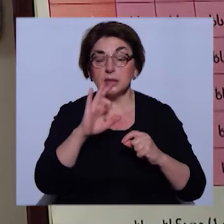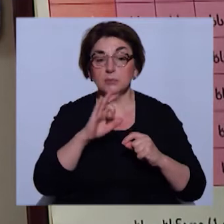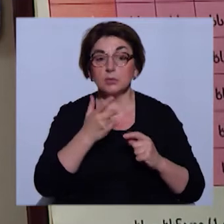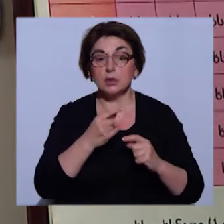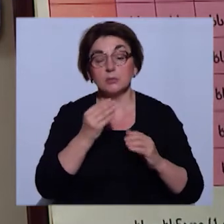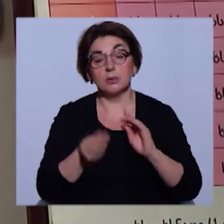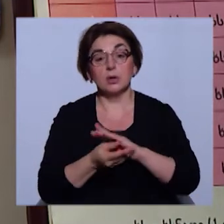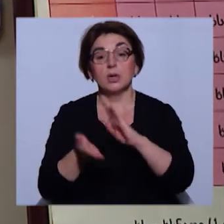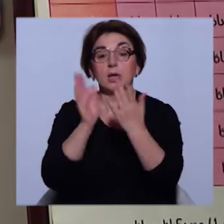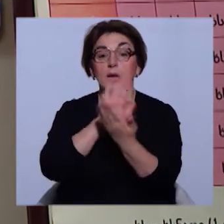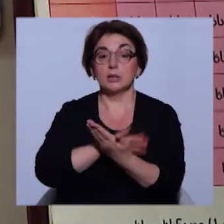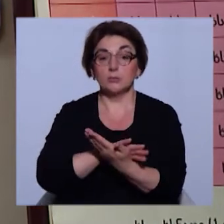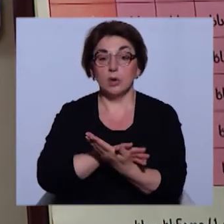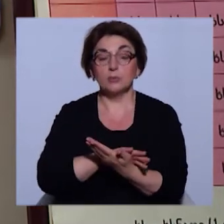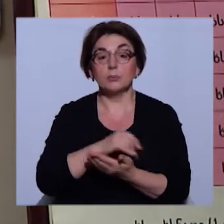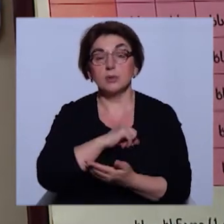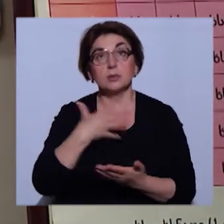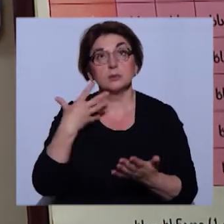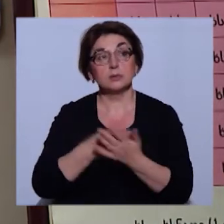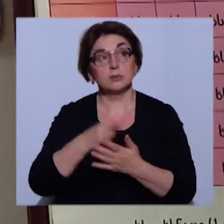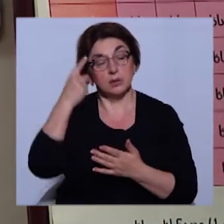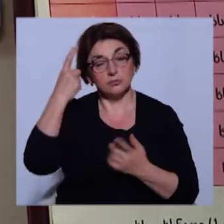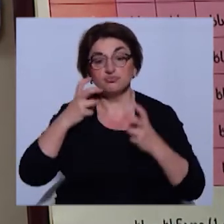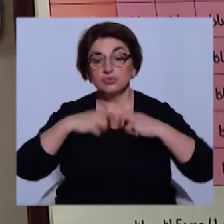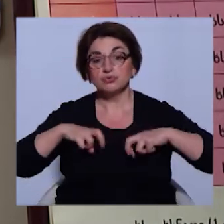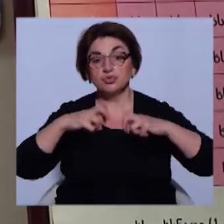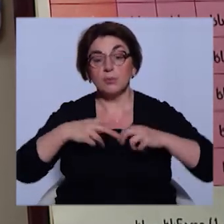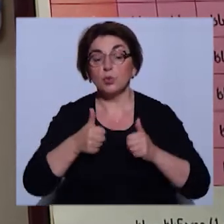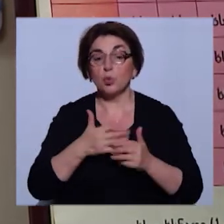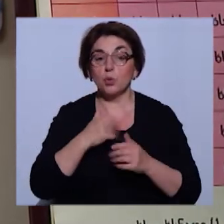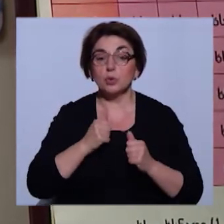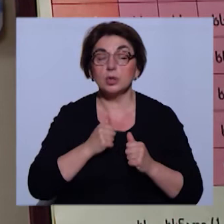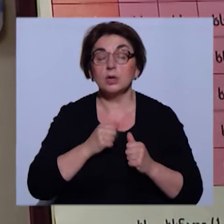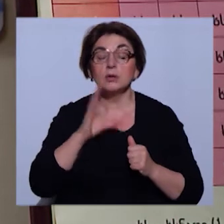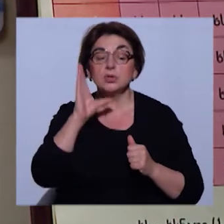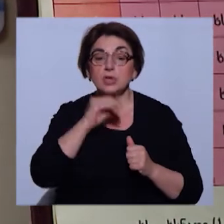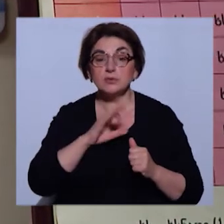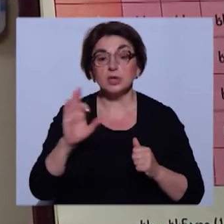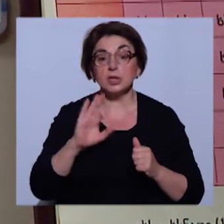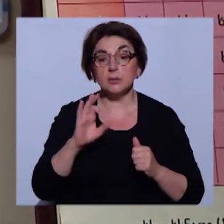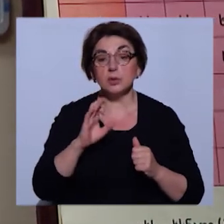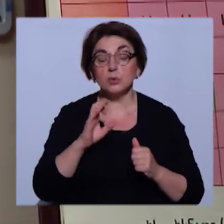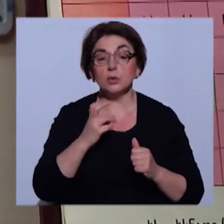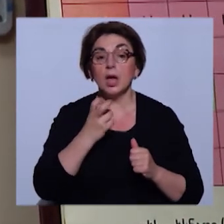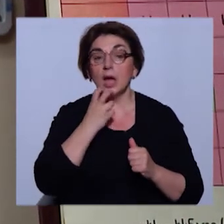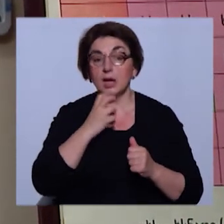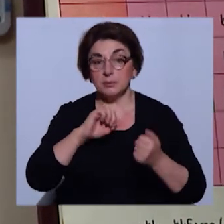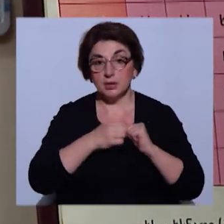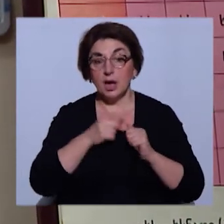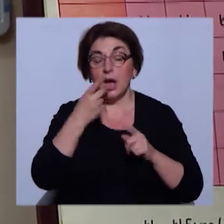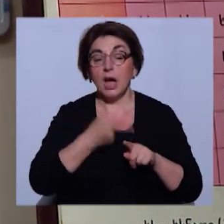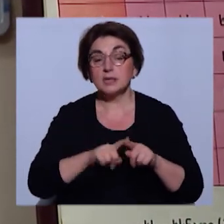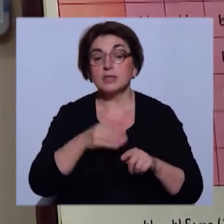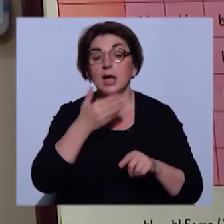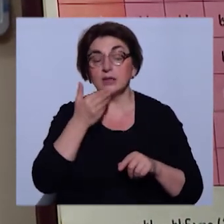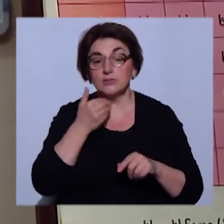ელემენტები, შემდეგ გადმოაბრუნო და საკუთარი თავი შეამოწმო, რამდენი ელემენტის დამახსოვრება შევძელი. ასე